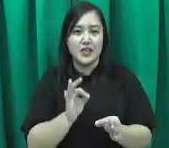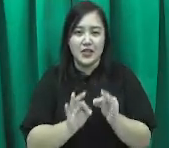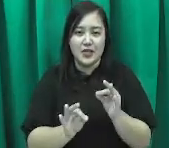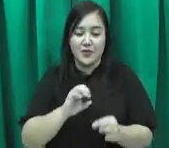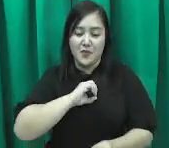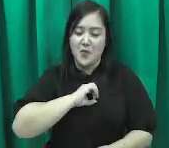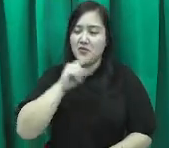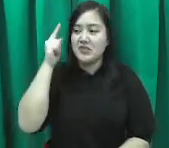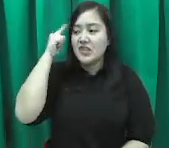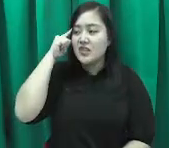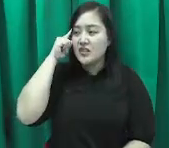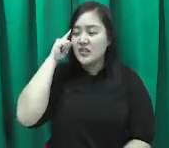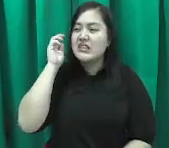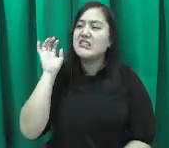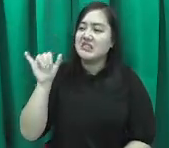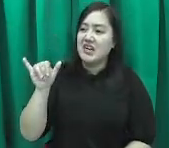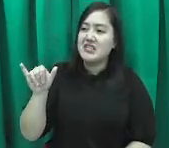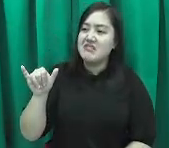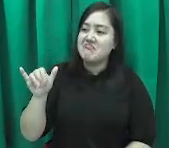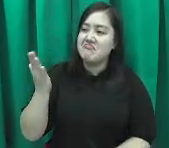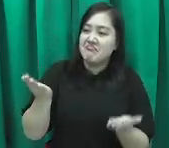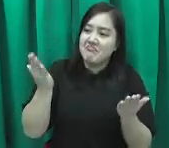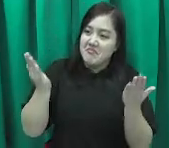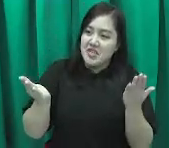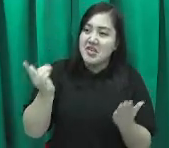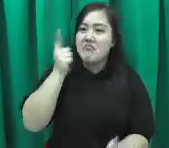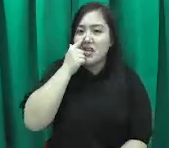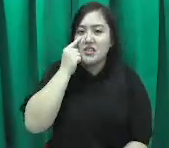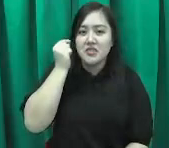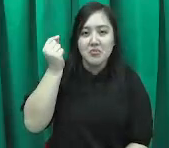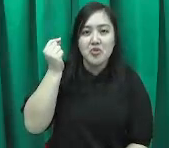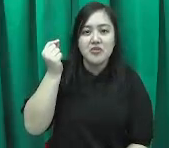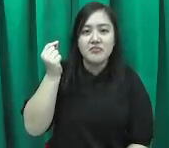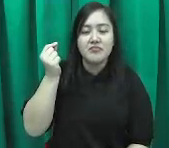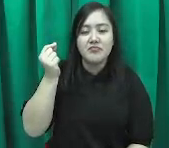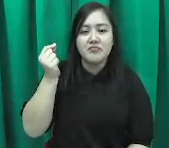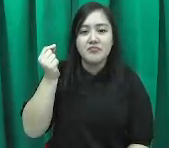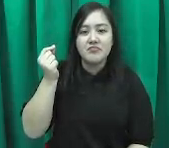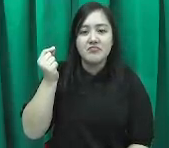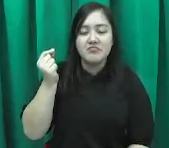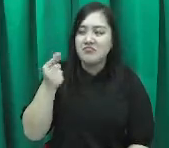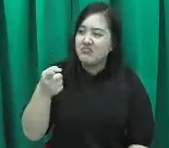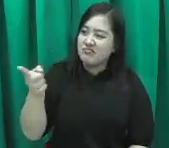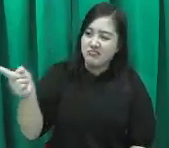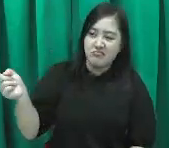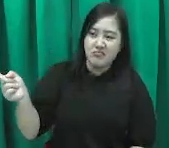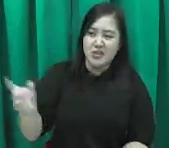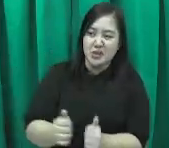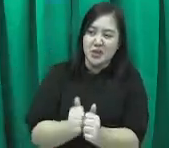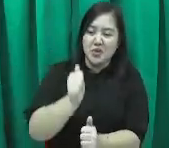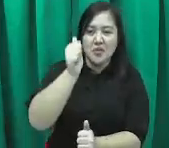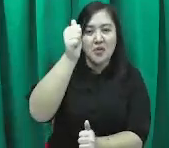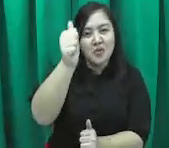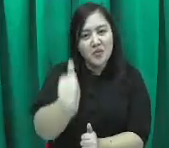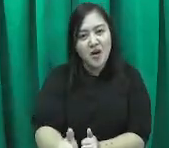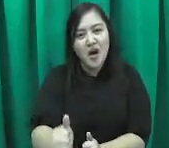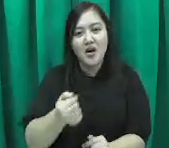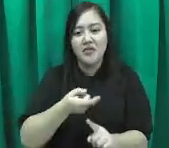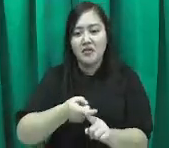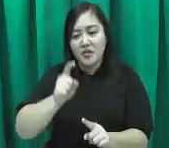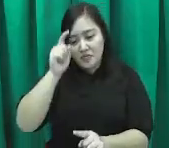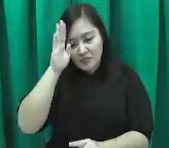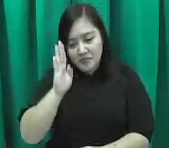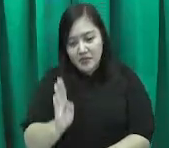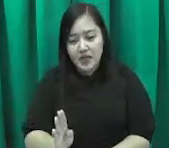na lahat na nga eh. Wala na eh. Napalayo na lahat sa Panginoon. Magsisimula talaga sa umpisa. Parang sa